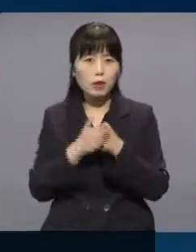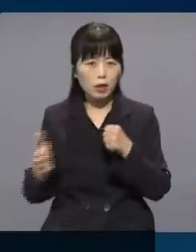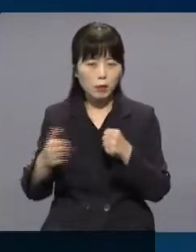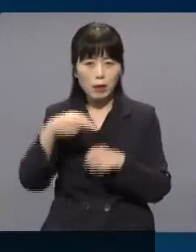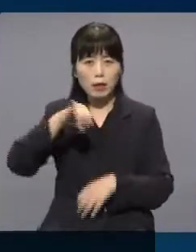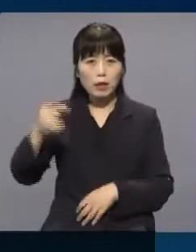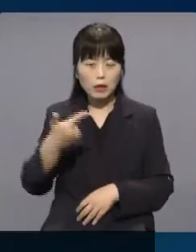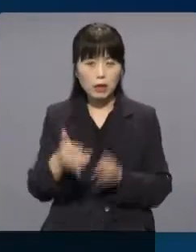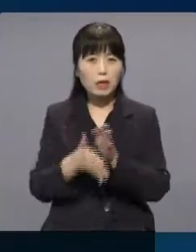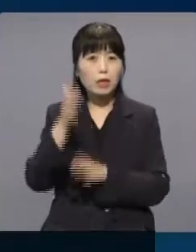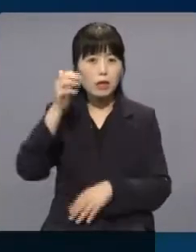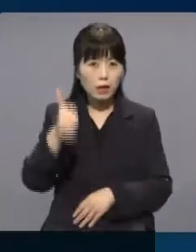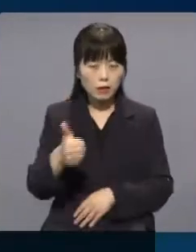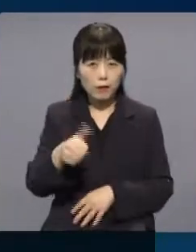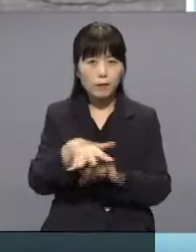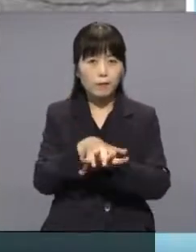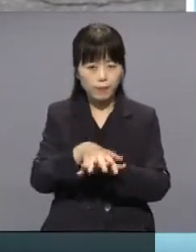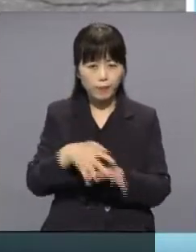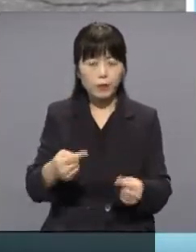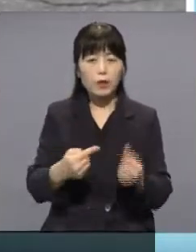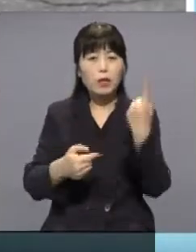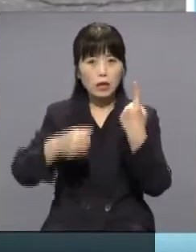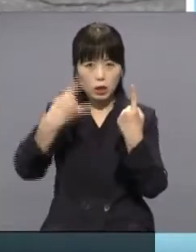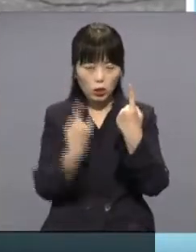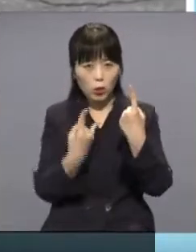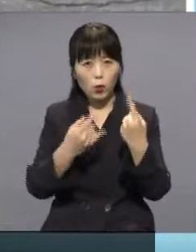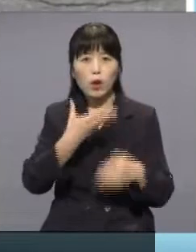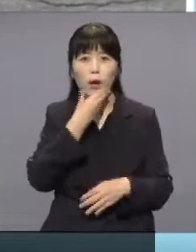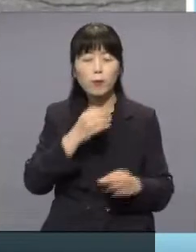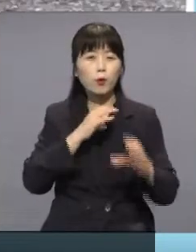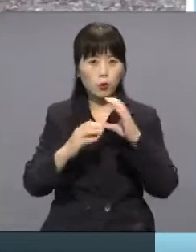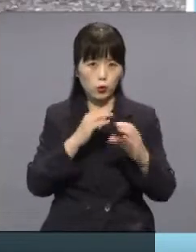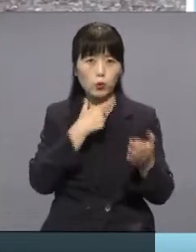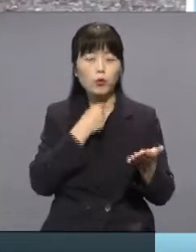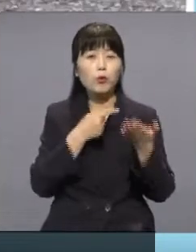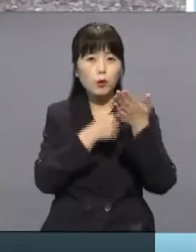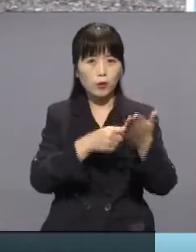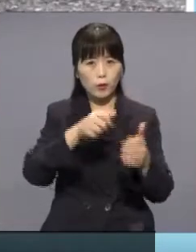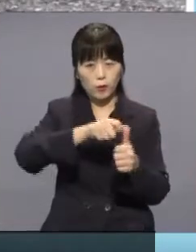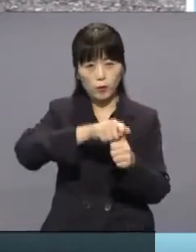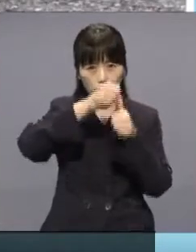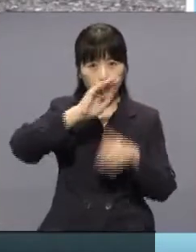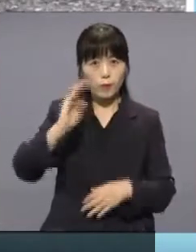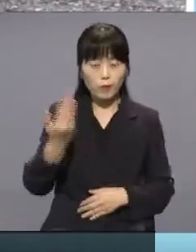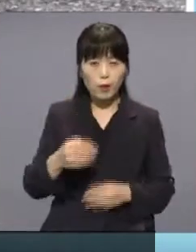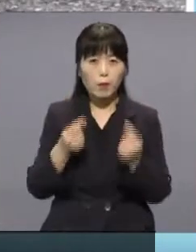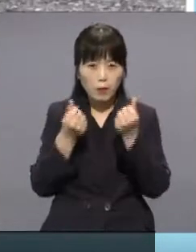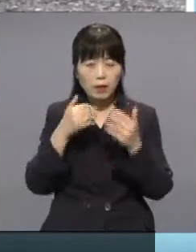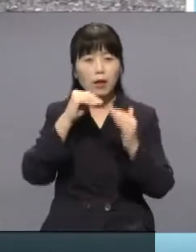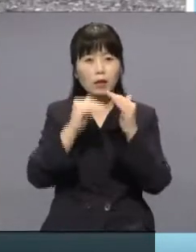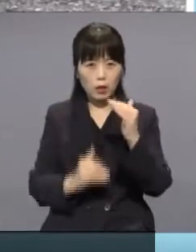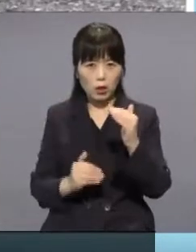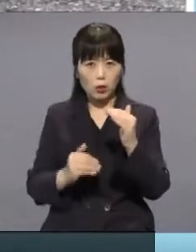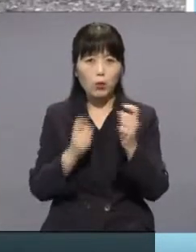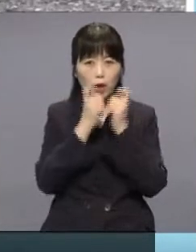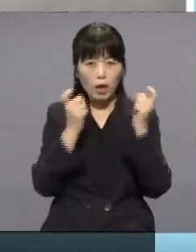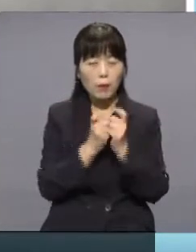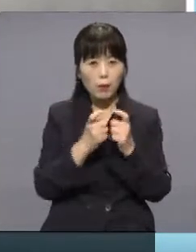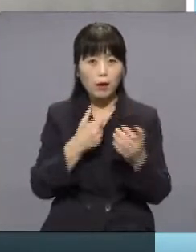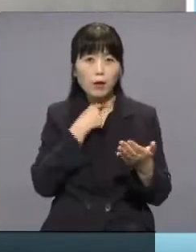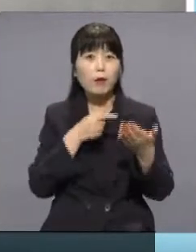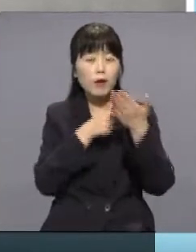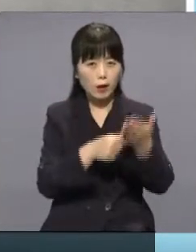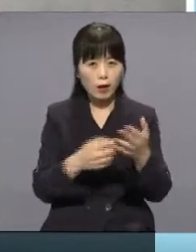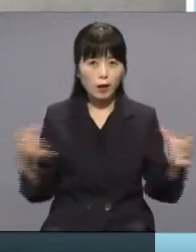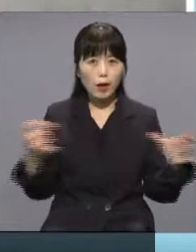신상진 시장 체제에서 첫 1호 행복 소통 청원으로 채택이 됐습니다 비슷한 내용에 개별 청옥학